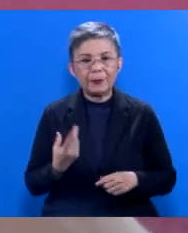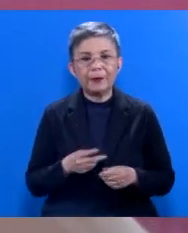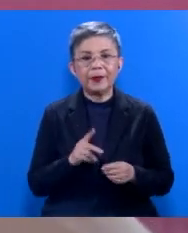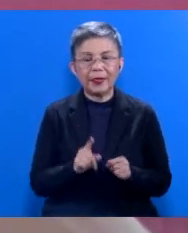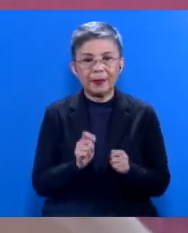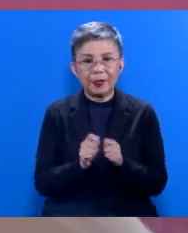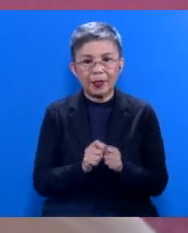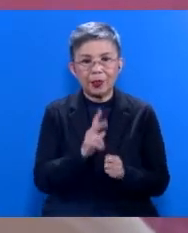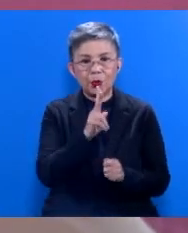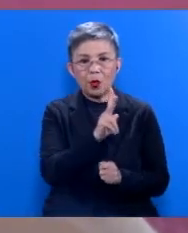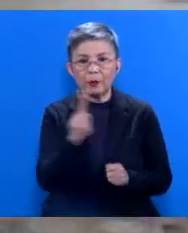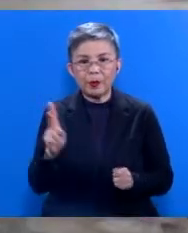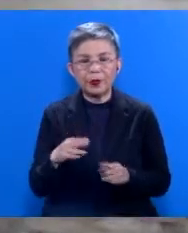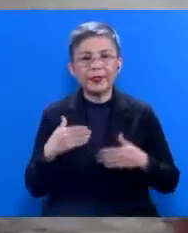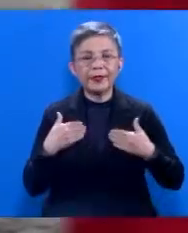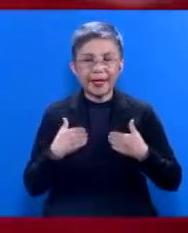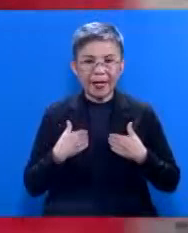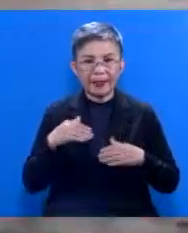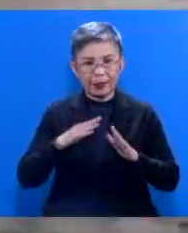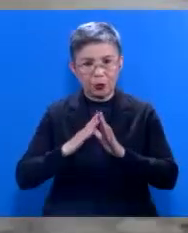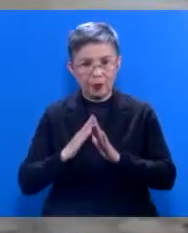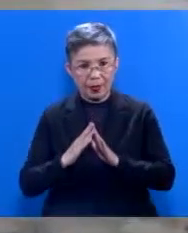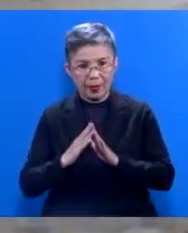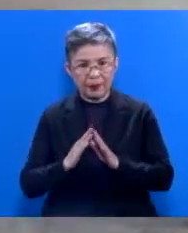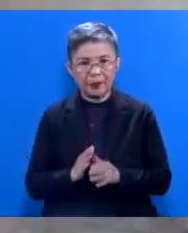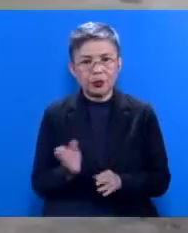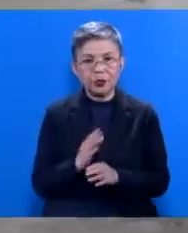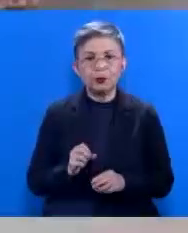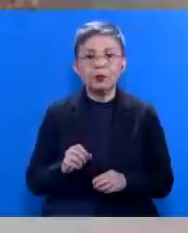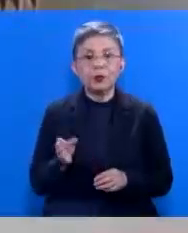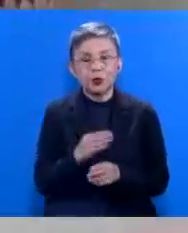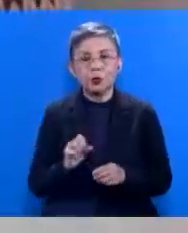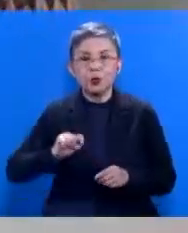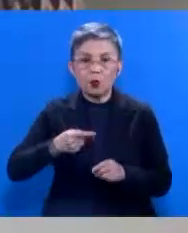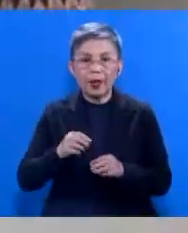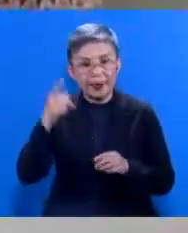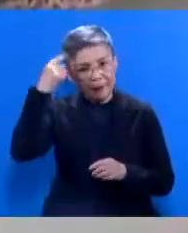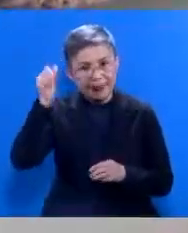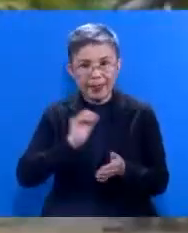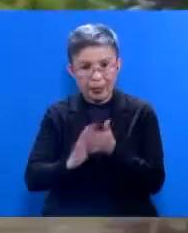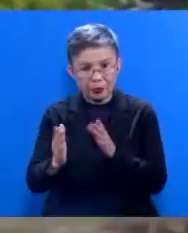2 minggu mereka istirahat di rumah. Tim Liputan CNN Indonesia.